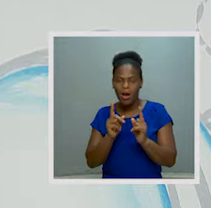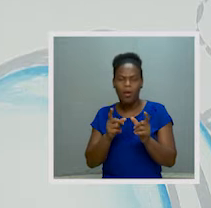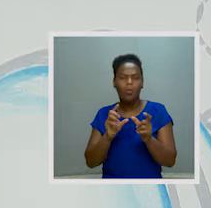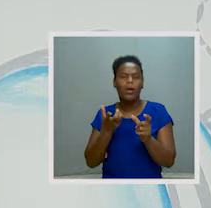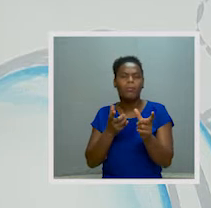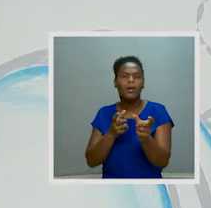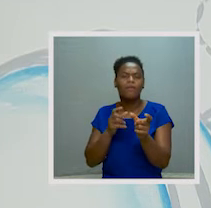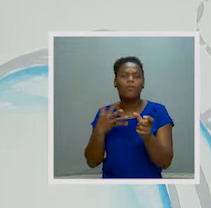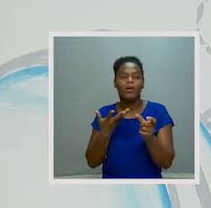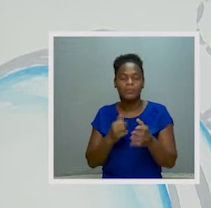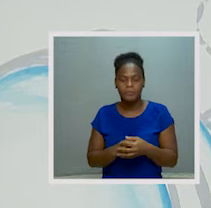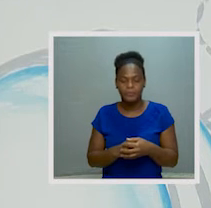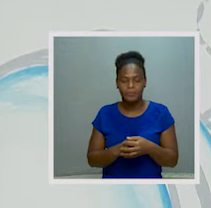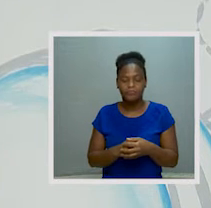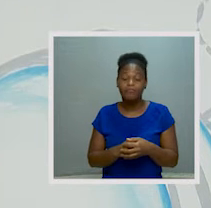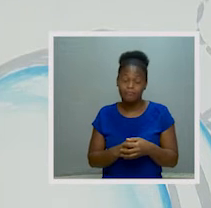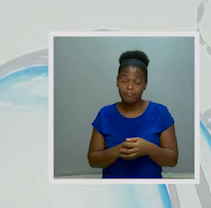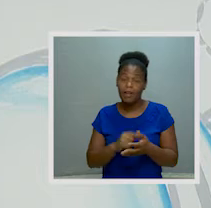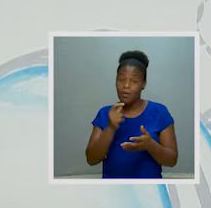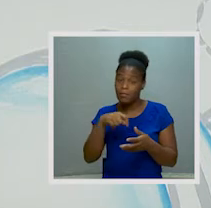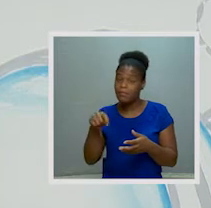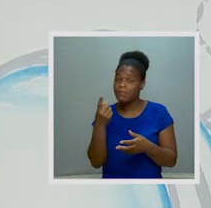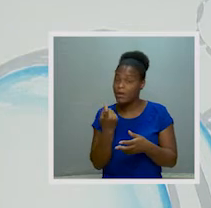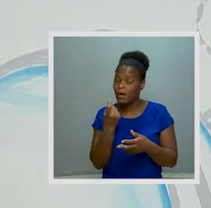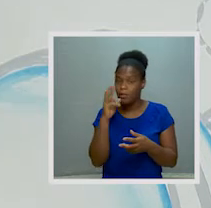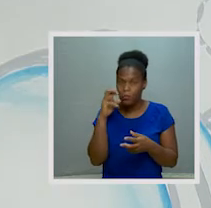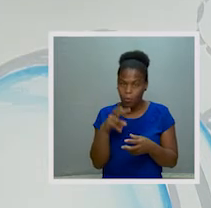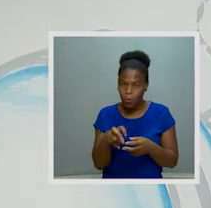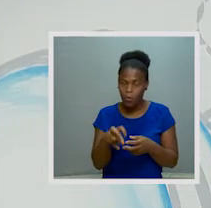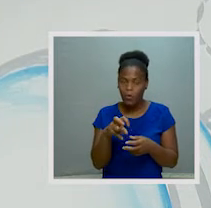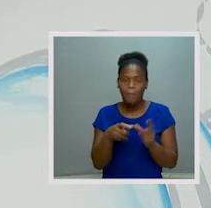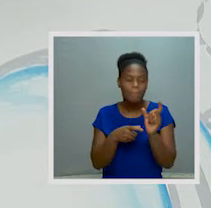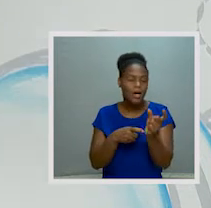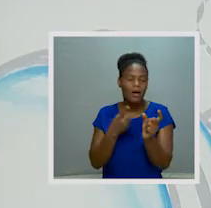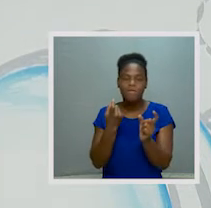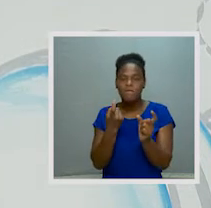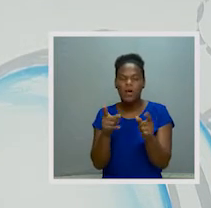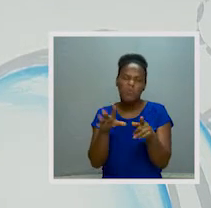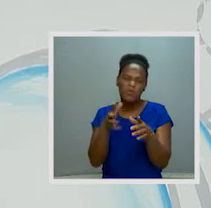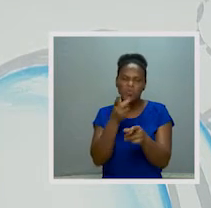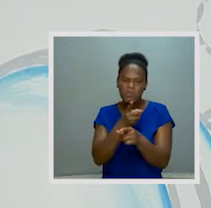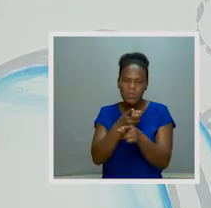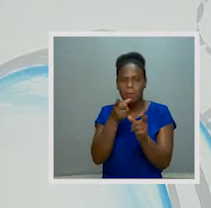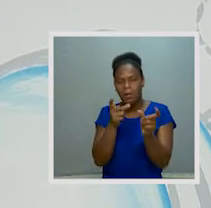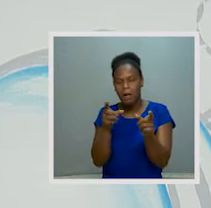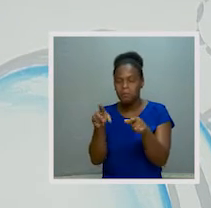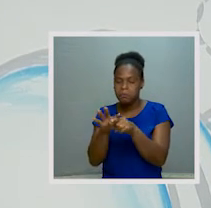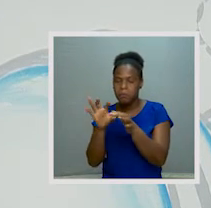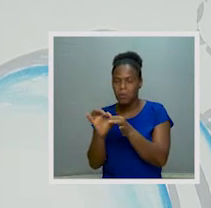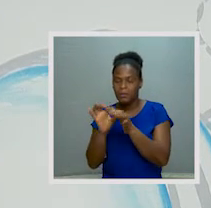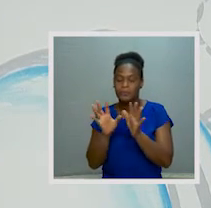Et c'est quoi? C'est comme ça que vous allez compléter. Donc, vous cherchez le mot équivalent à